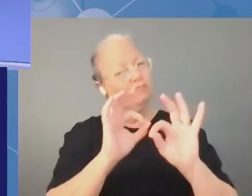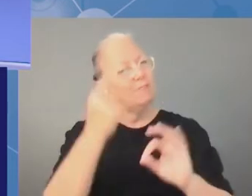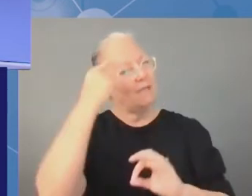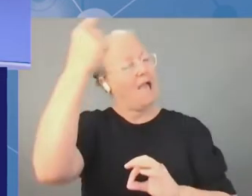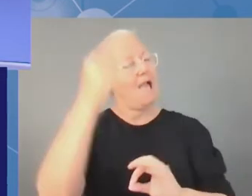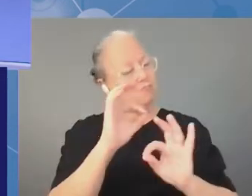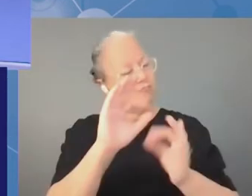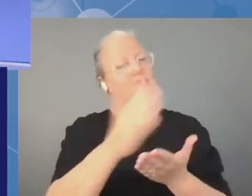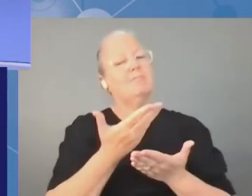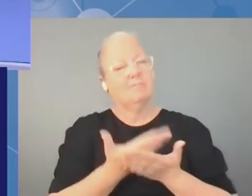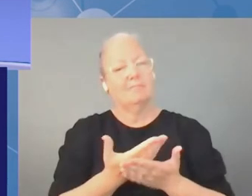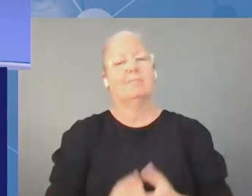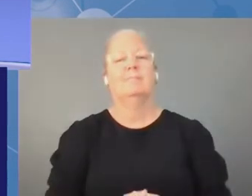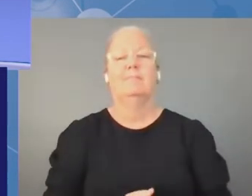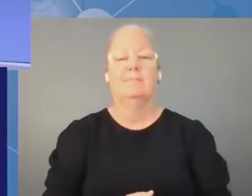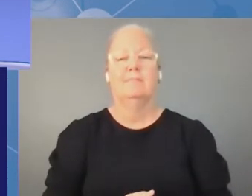معلومات أكثر.